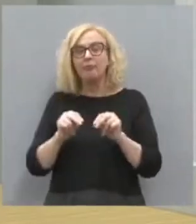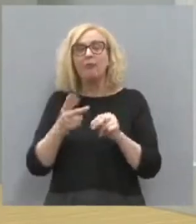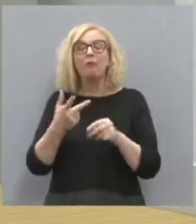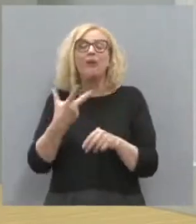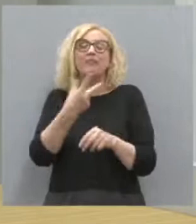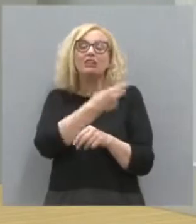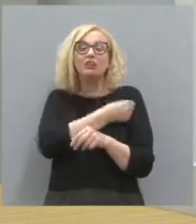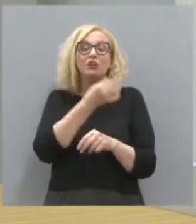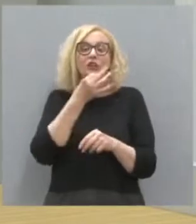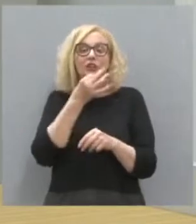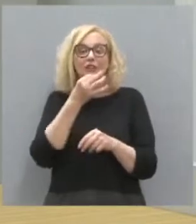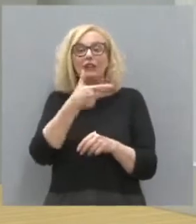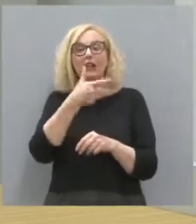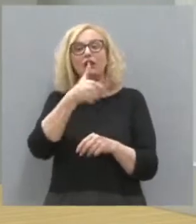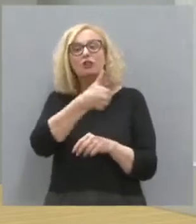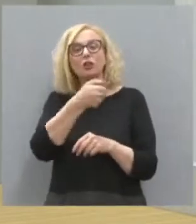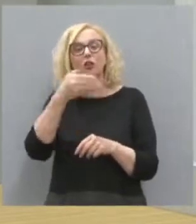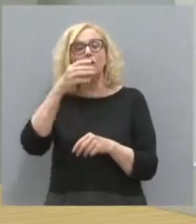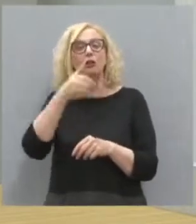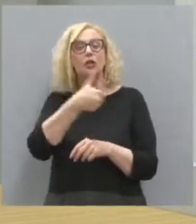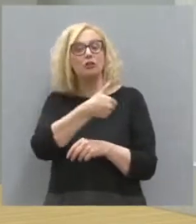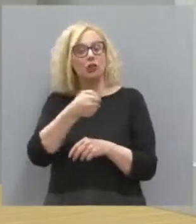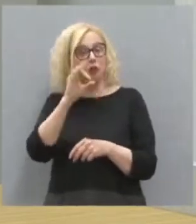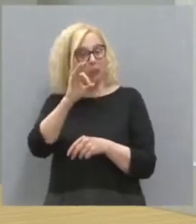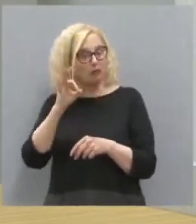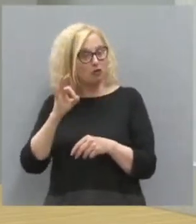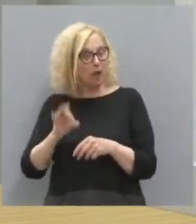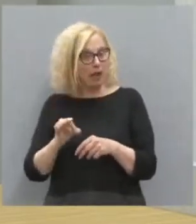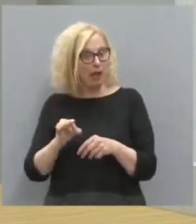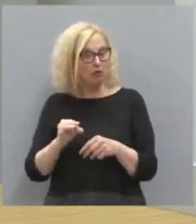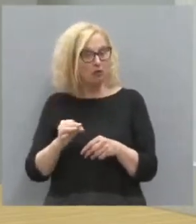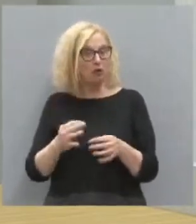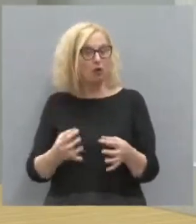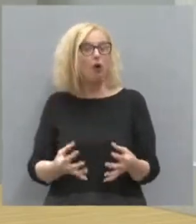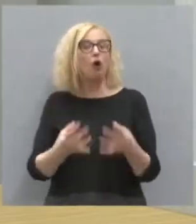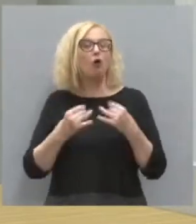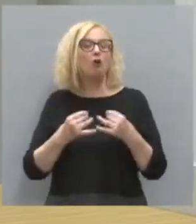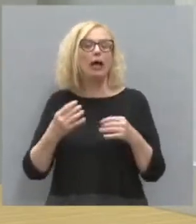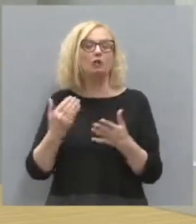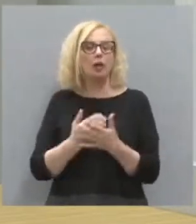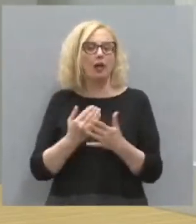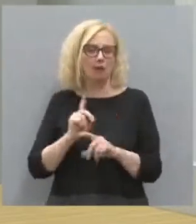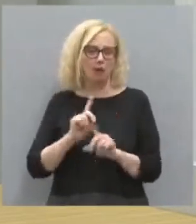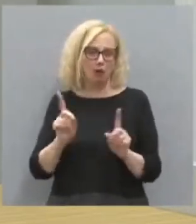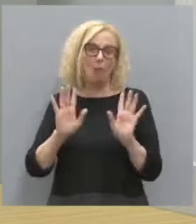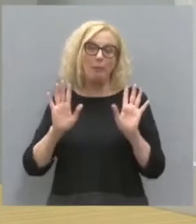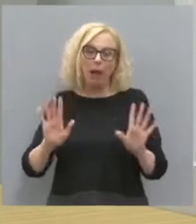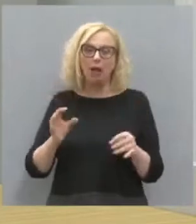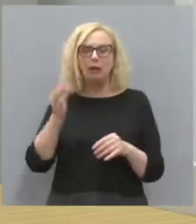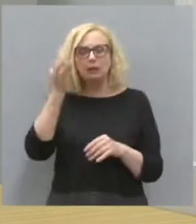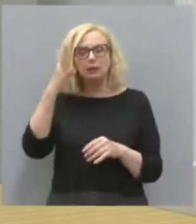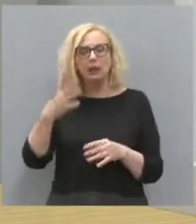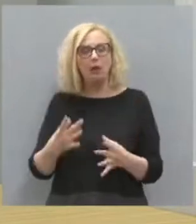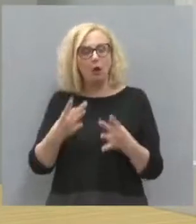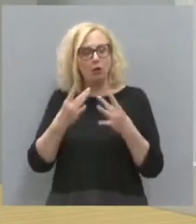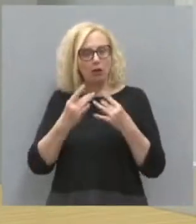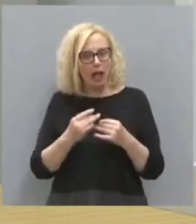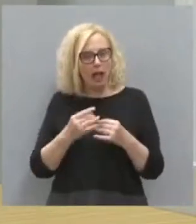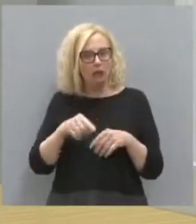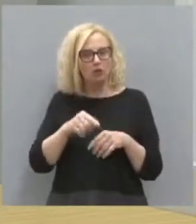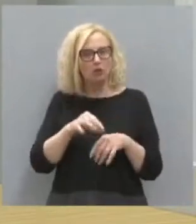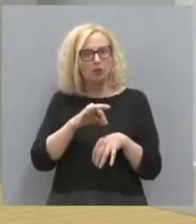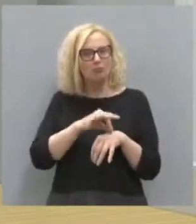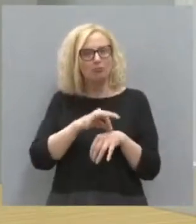per cento di contrari la malattia ma significa che sia la vediamo contrarre i sintomi e segni saranno estremamente lievi non andremo in terapia intensiva